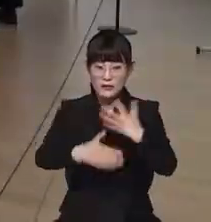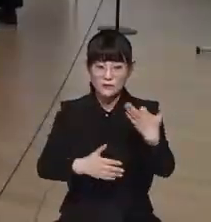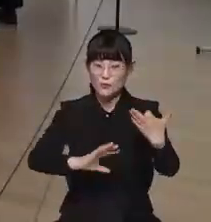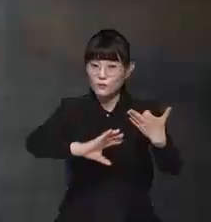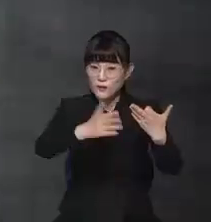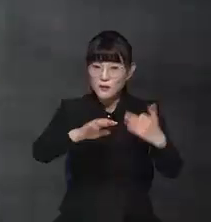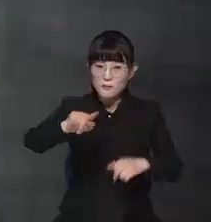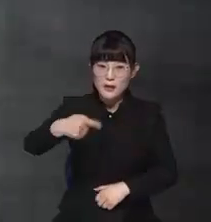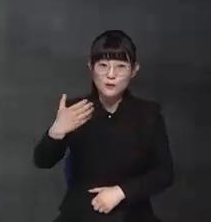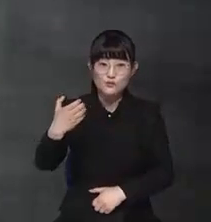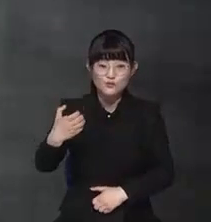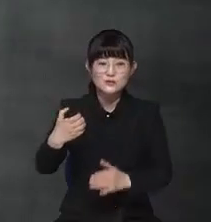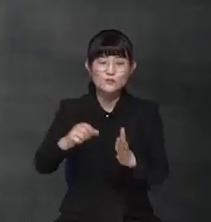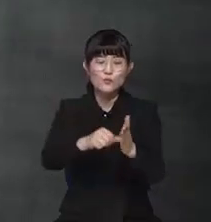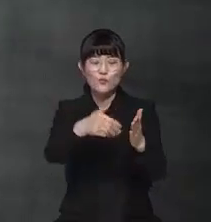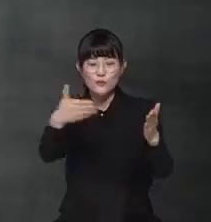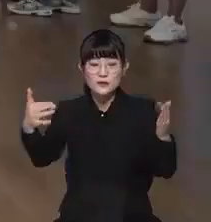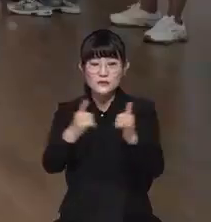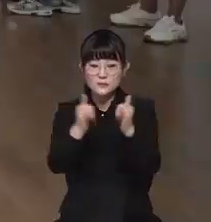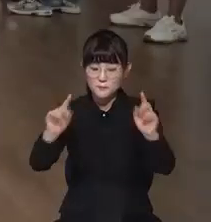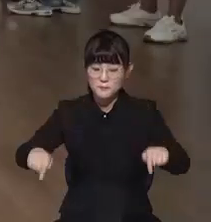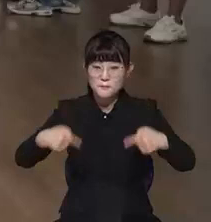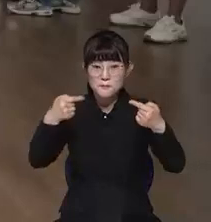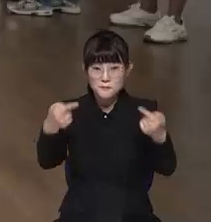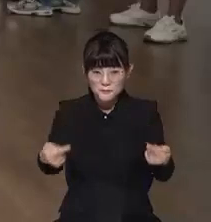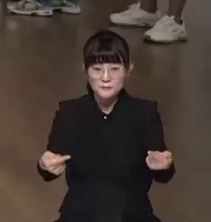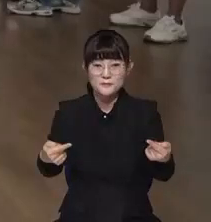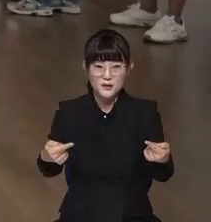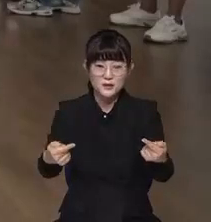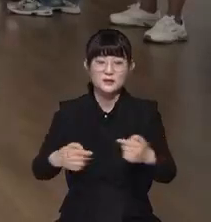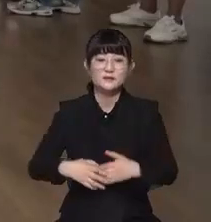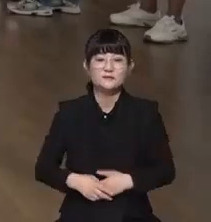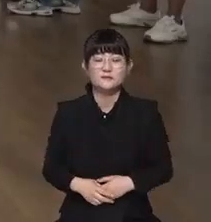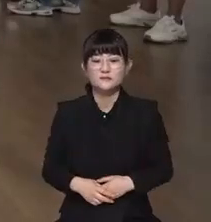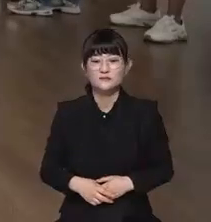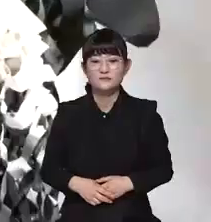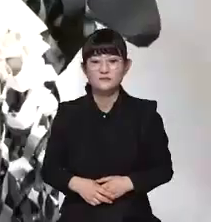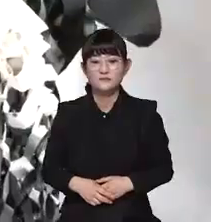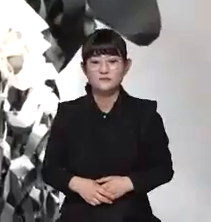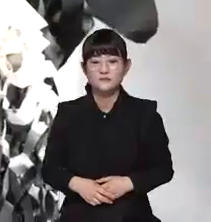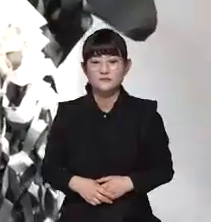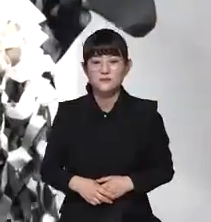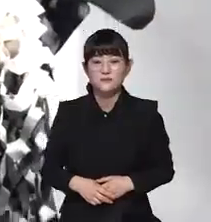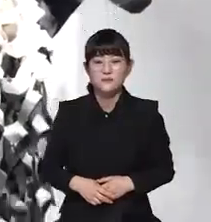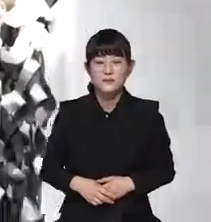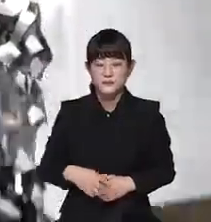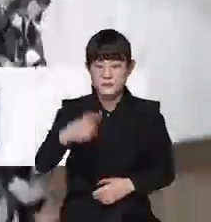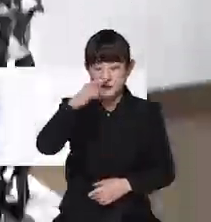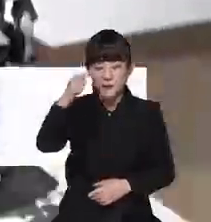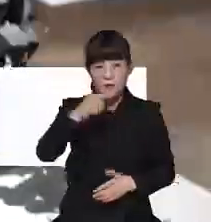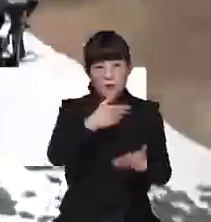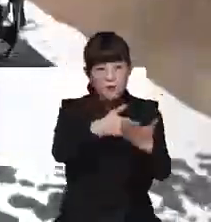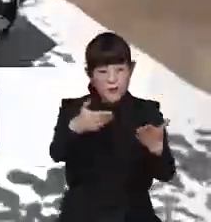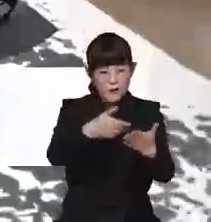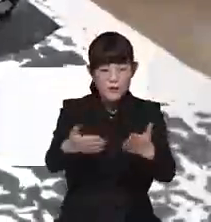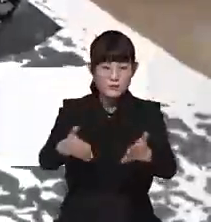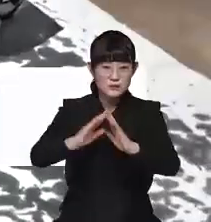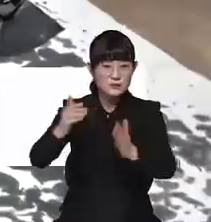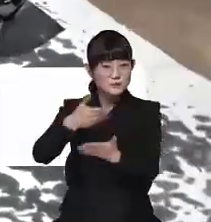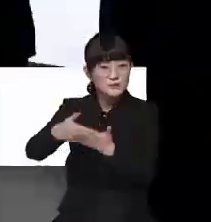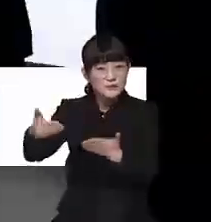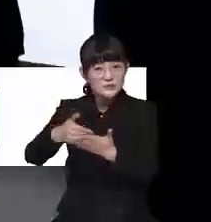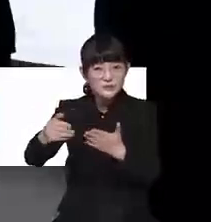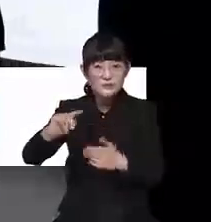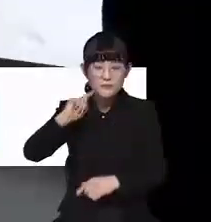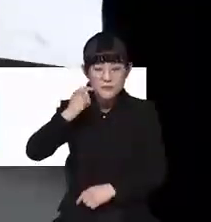19개국 190여 명의 유명 작가들이 참여해 눈길을 끌었습니다. 또 서양화와 설치미술, 미디어 아트